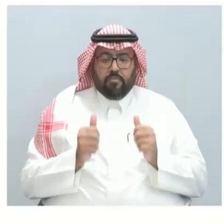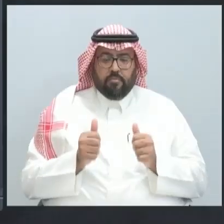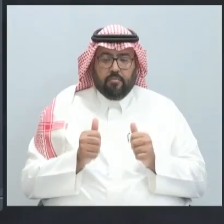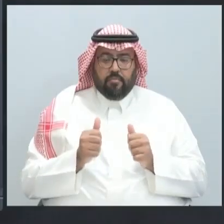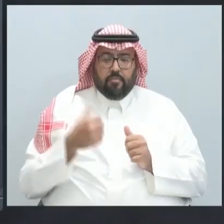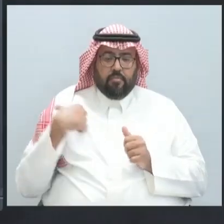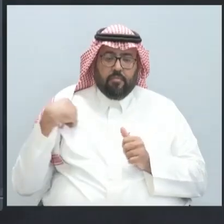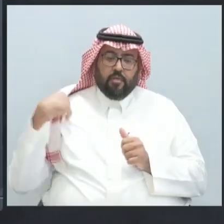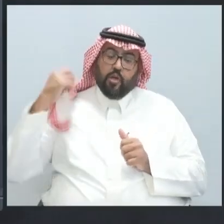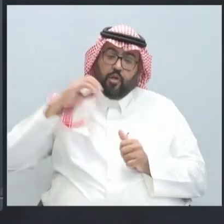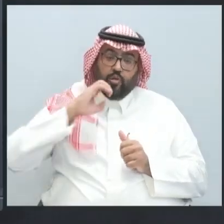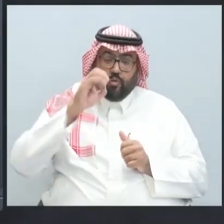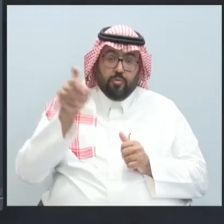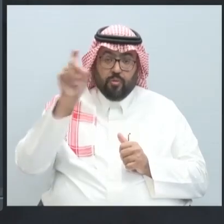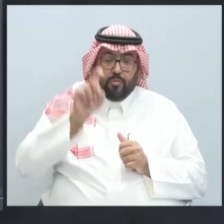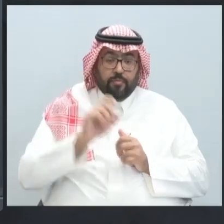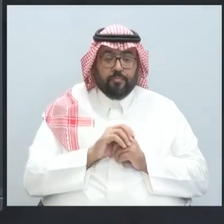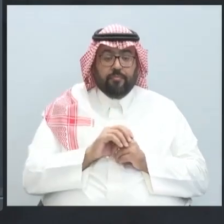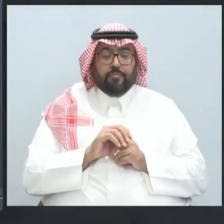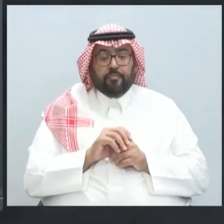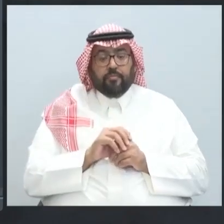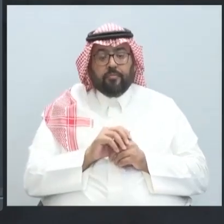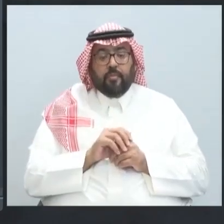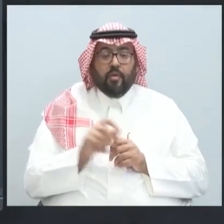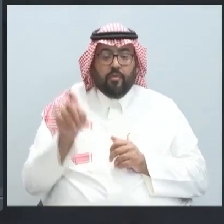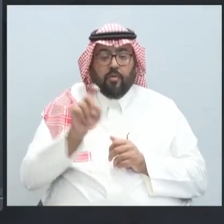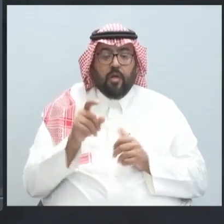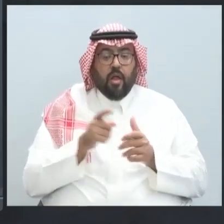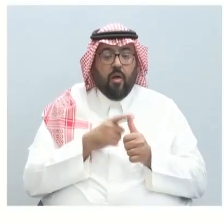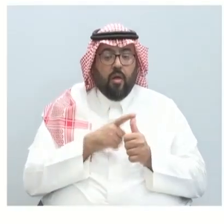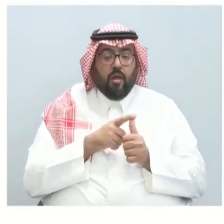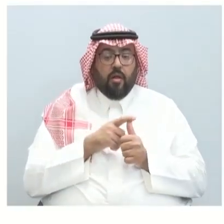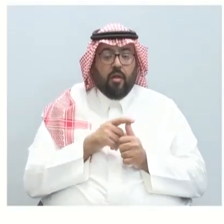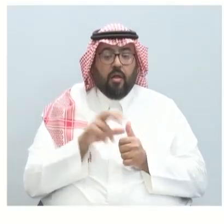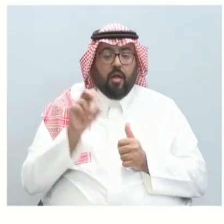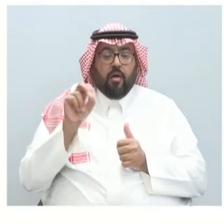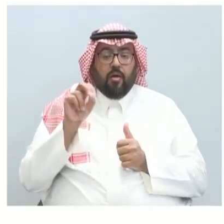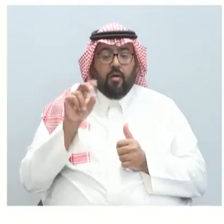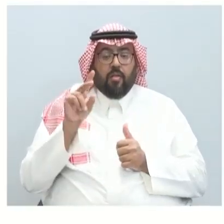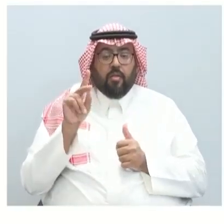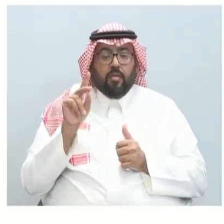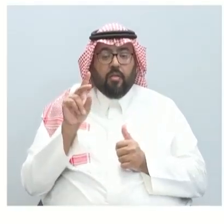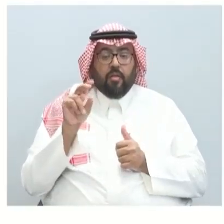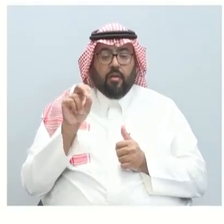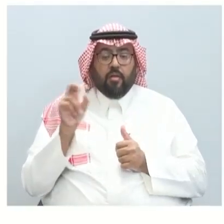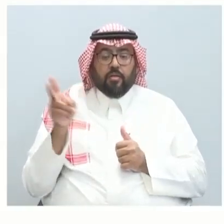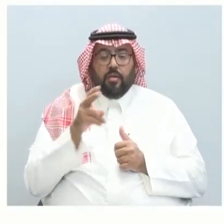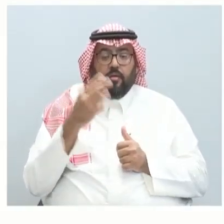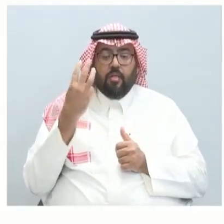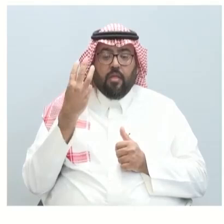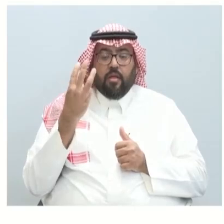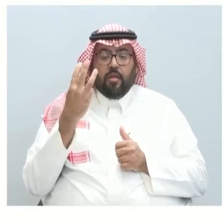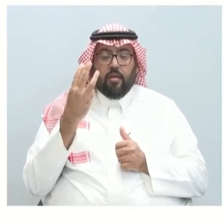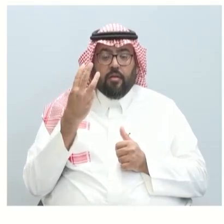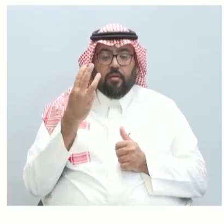هاي مبدعين اجبتوا على هذه الاسئله بارك الله فيكم اذا السؤال الاول لدينا هنا القطر يساوي ثلاثه متر اذا